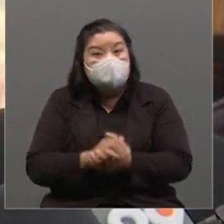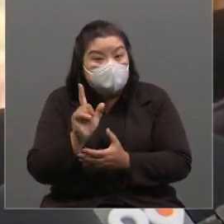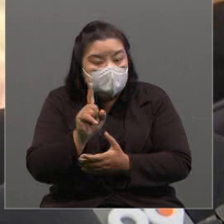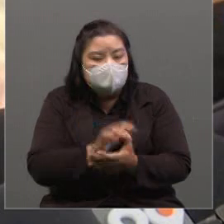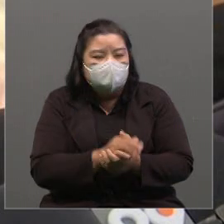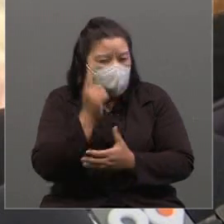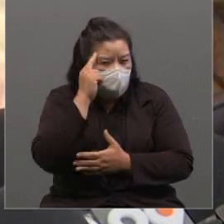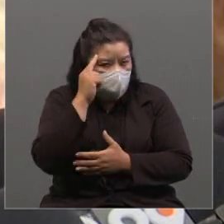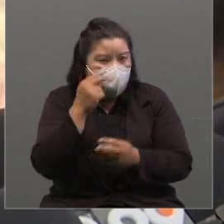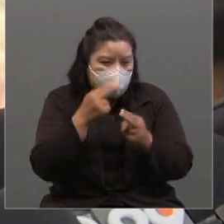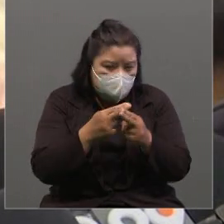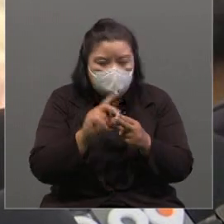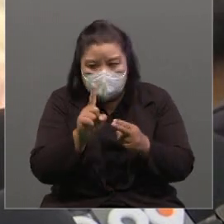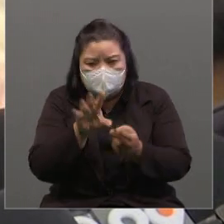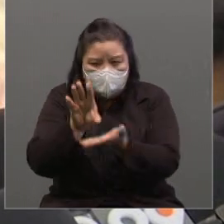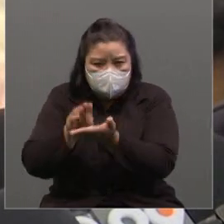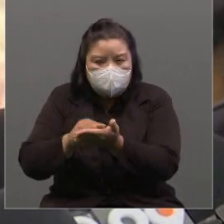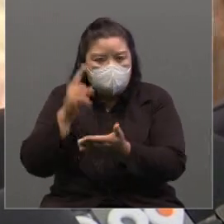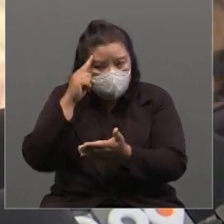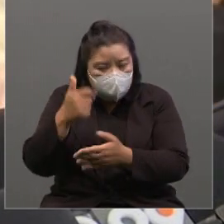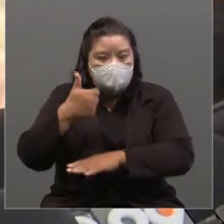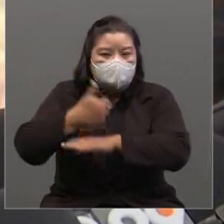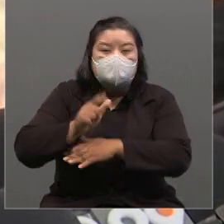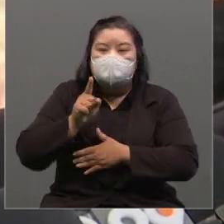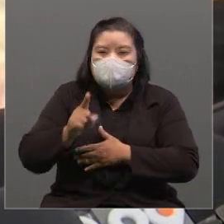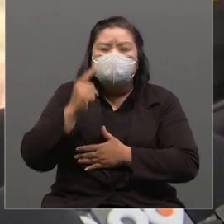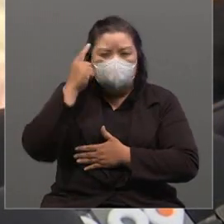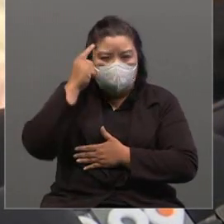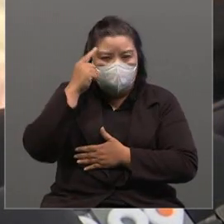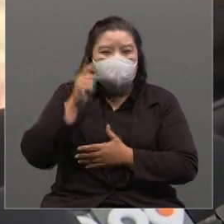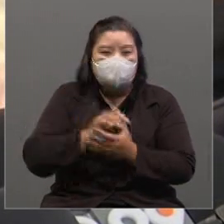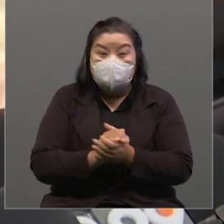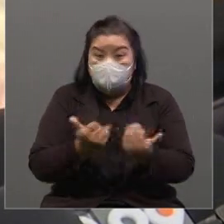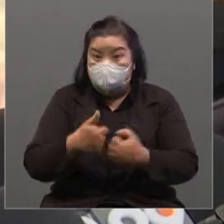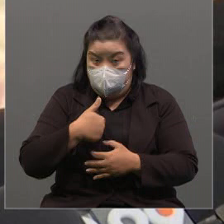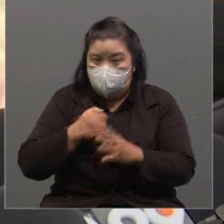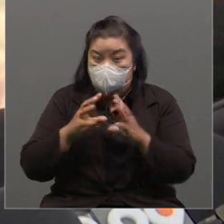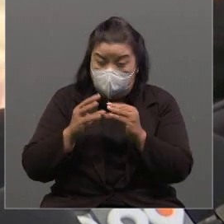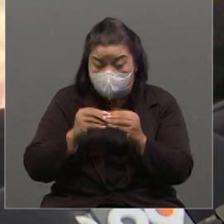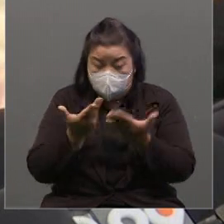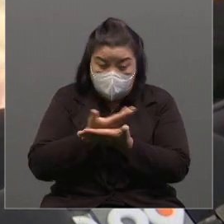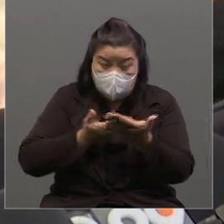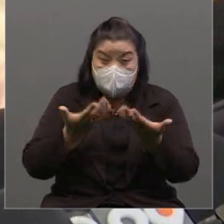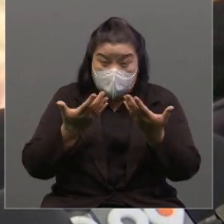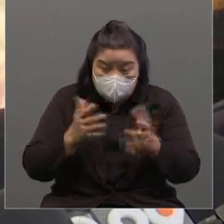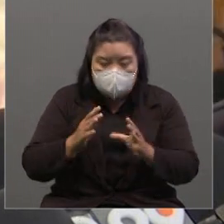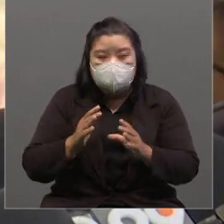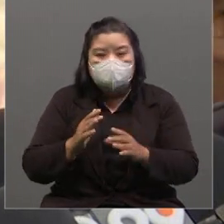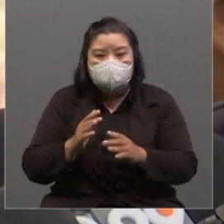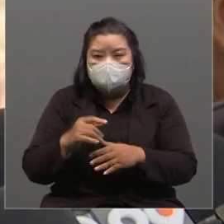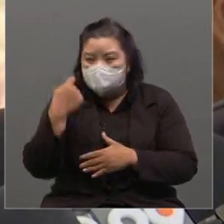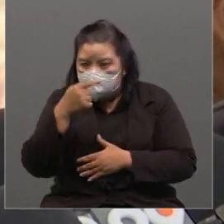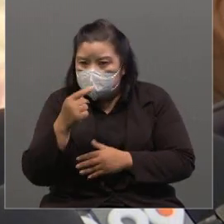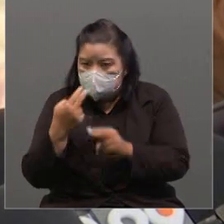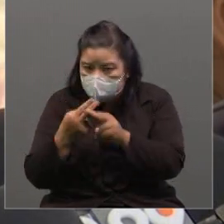ว่าใครกระทำบ้างใครสั่งการบ้างนะครับนะแต่เดี๋ยววันนี้เดี๋ยวจะประชุมสรุปเพิ่มเติมนะครับนะว่ามีใ